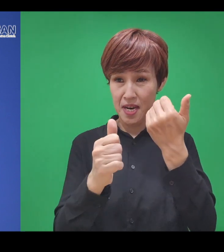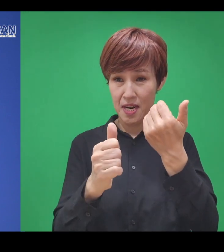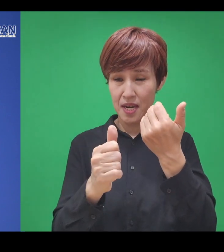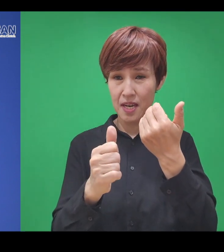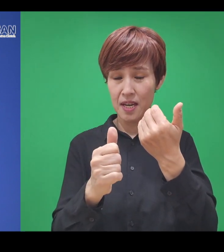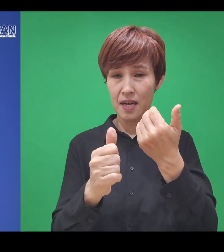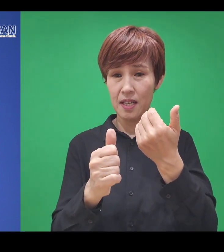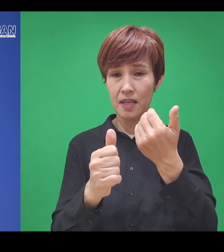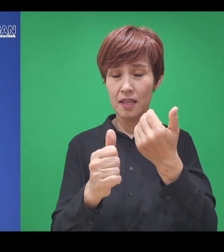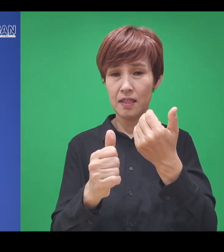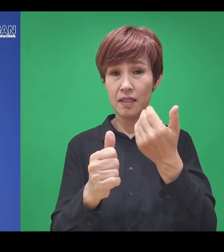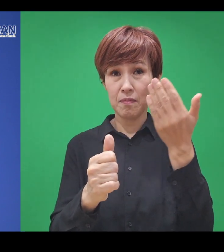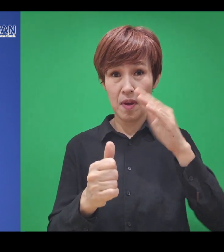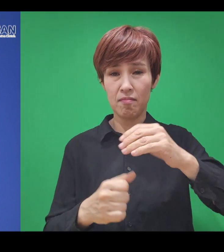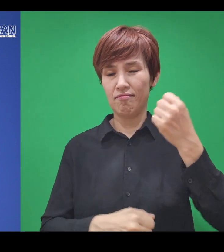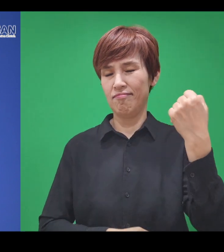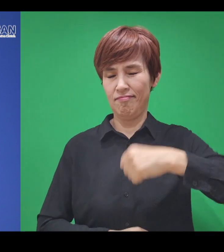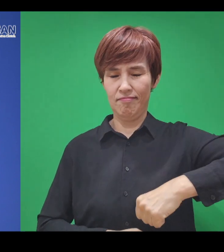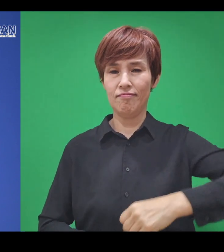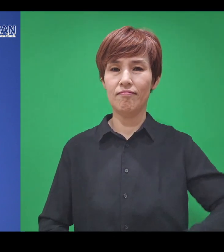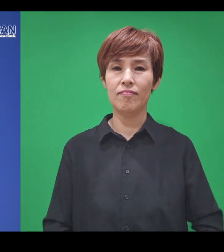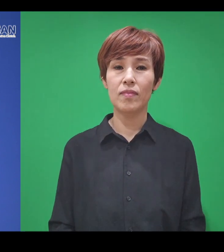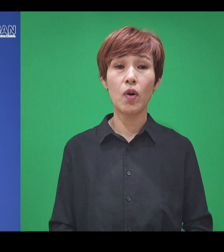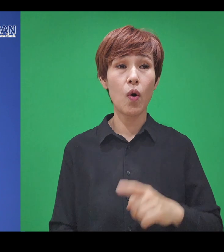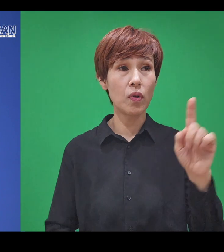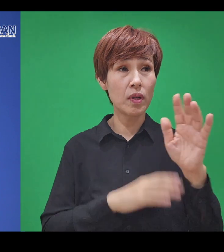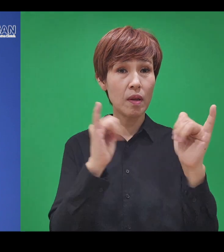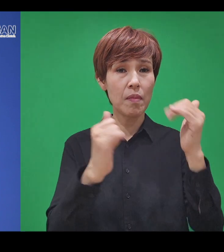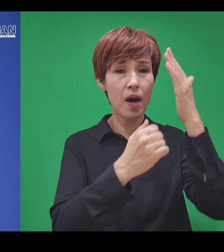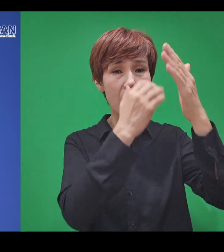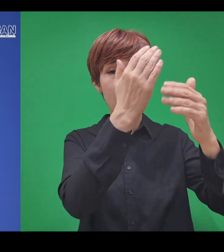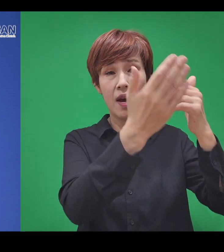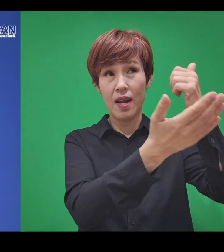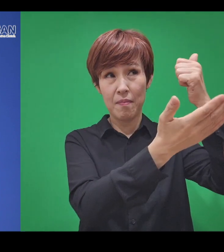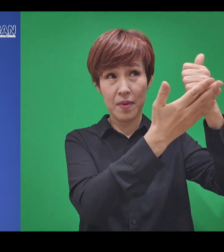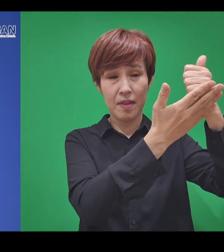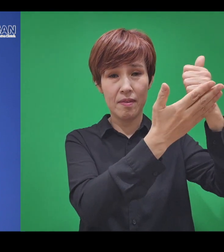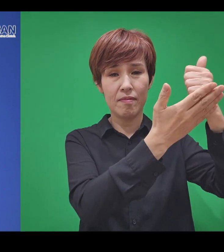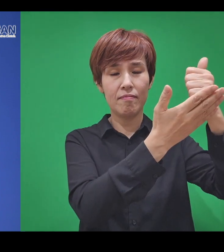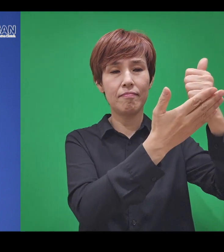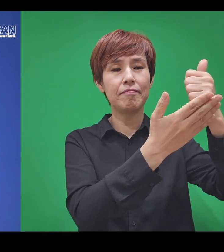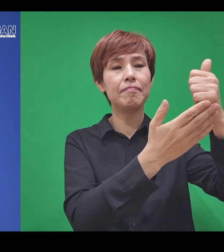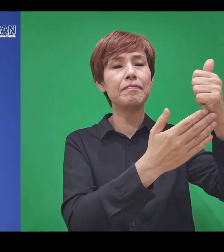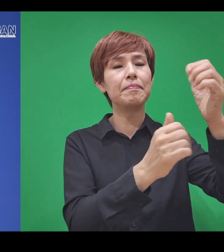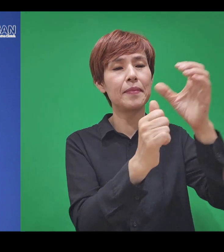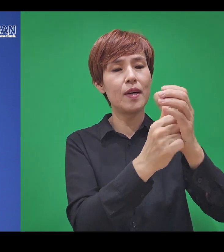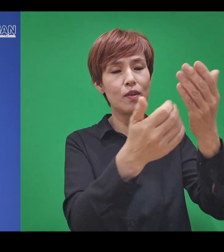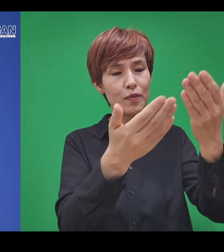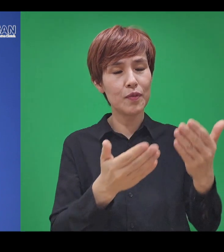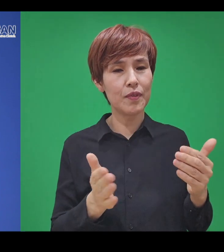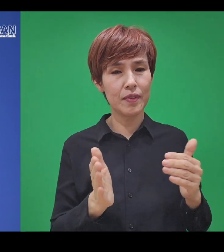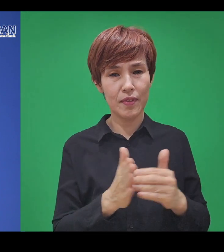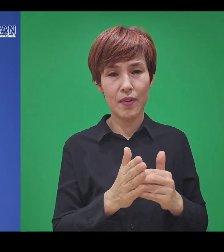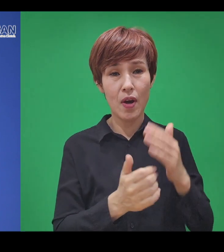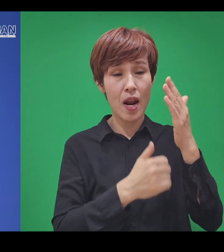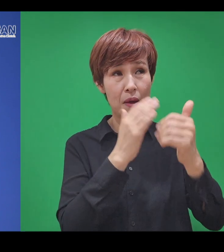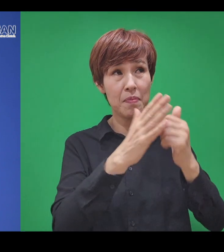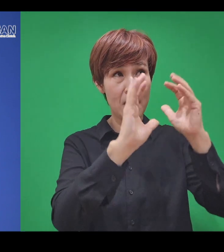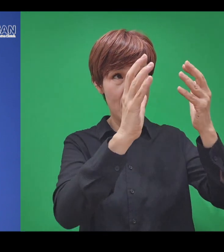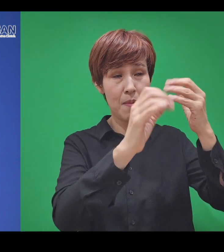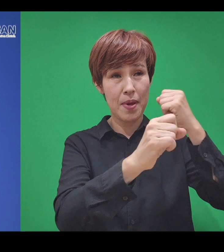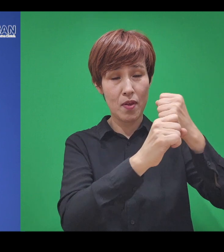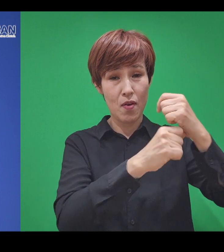반역했습니다. 어떤 사람들은 하늘의 황제께서 세우셨고 하나님 나라 세우라고